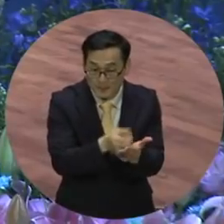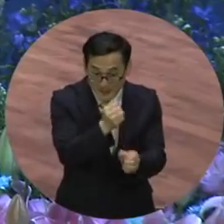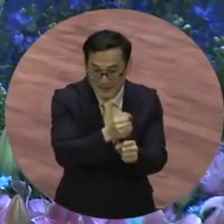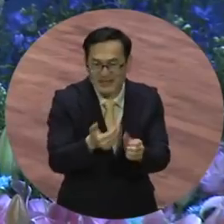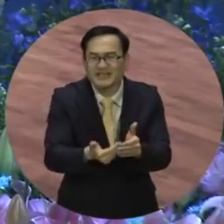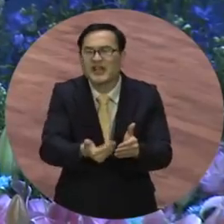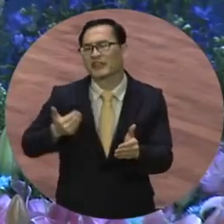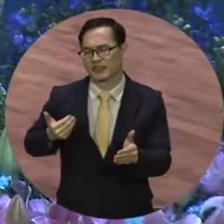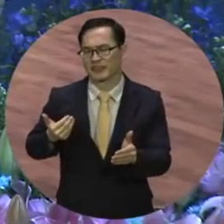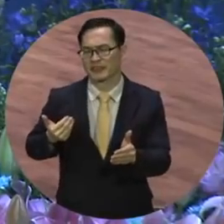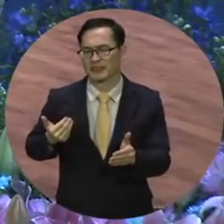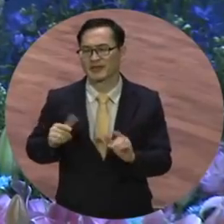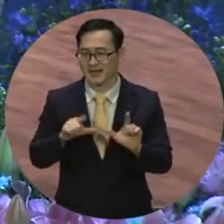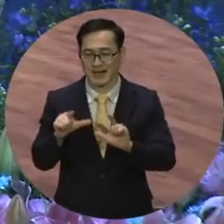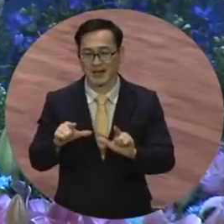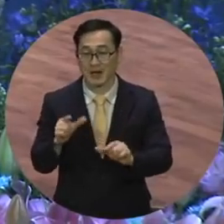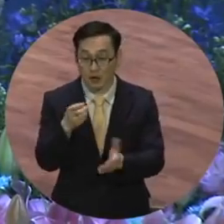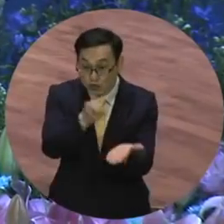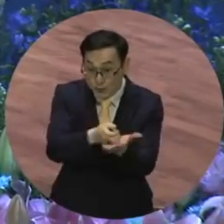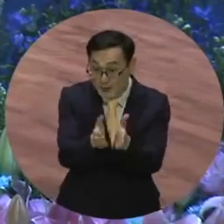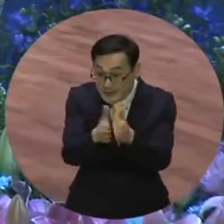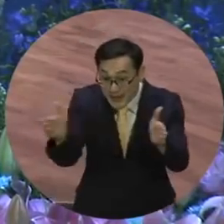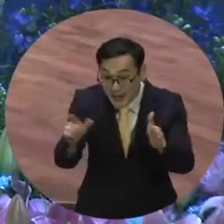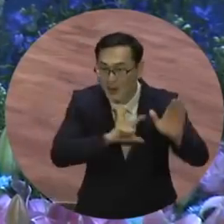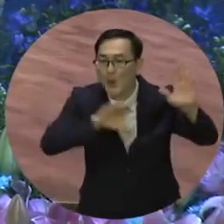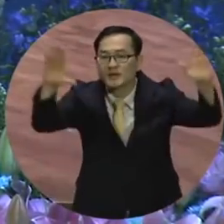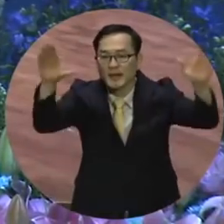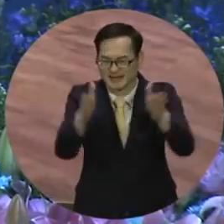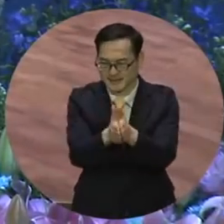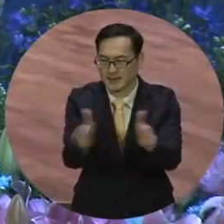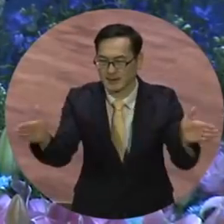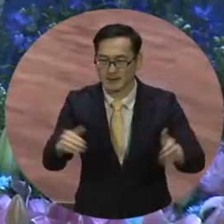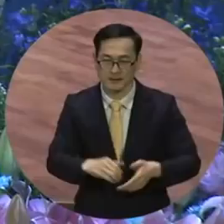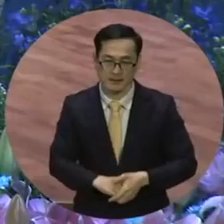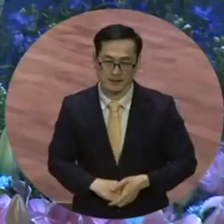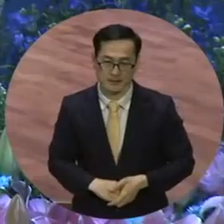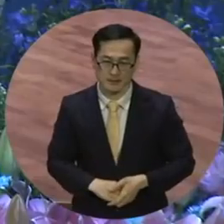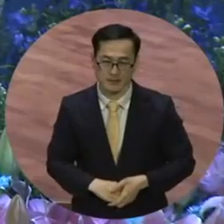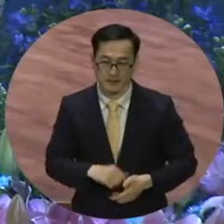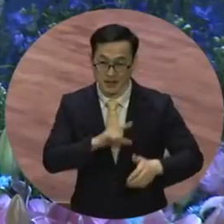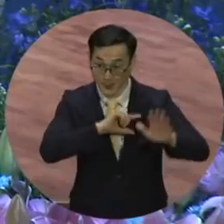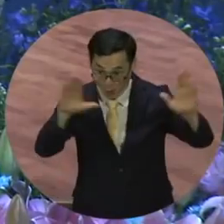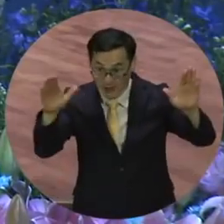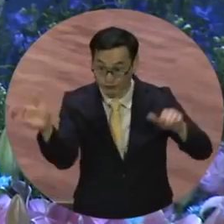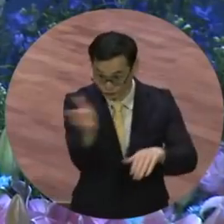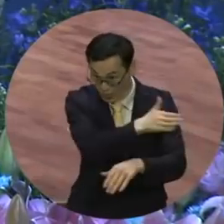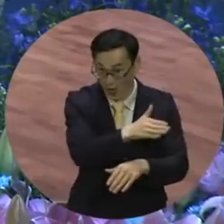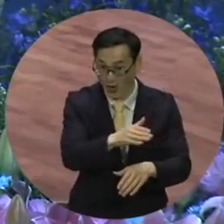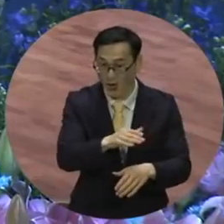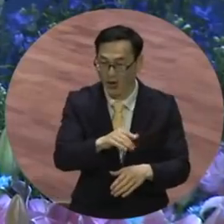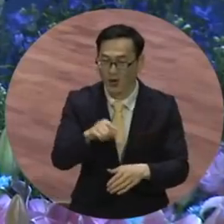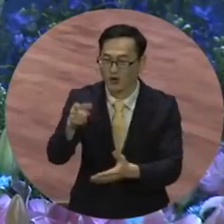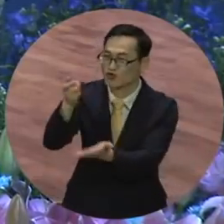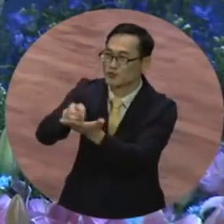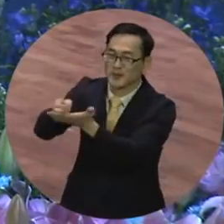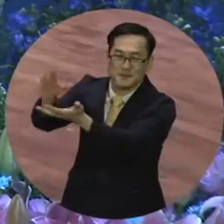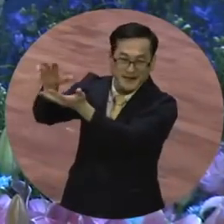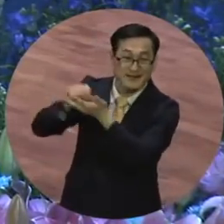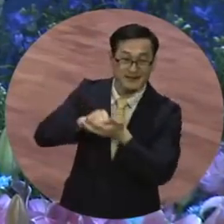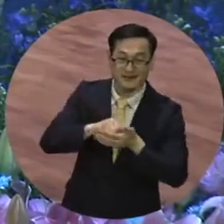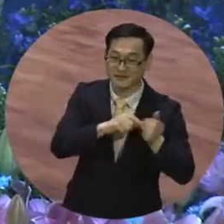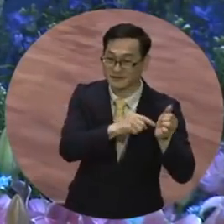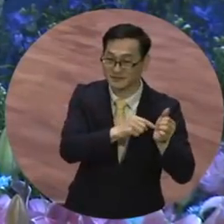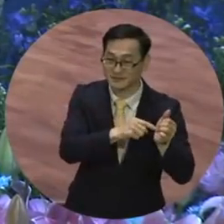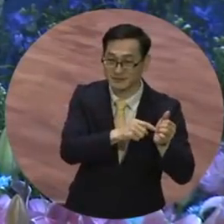사람이에요. 율법은요, 모세를 통해 처음 온 거예요. 모세를 통해 처음 그렇게 주어졌는데, 그보다 훨씬